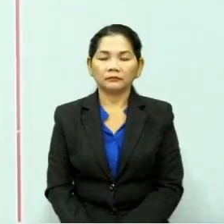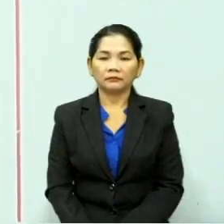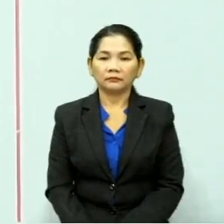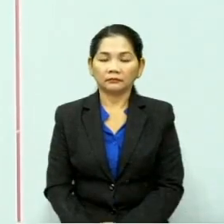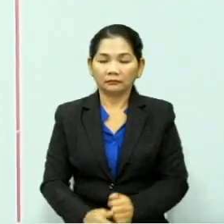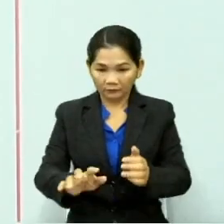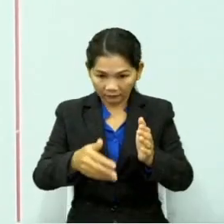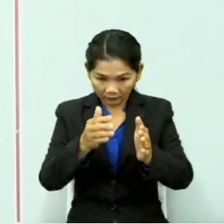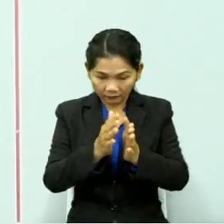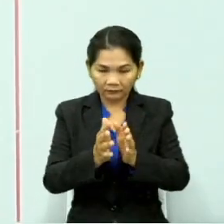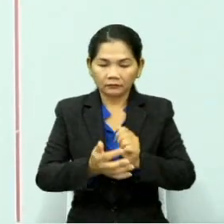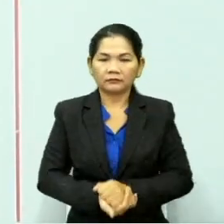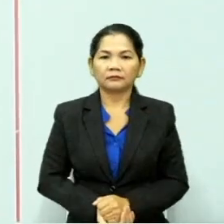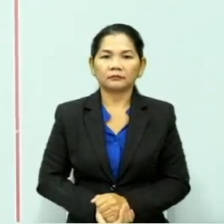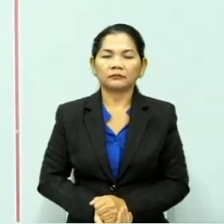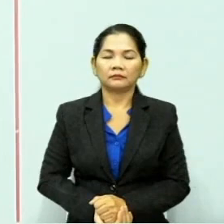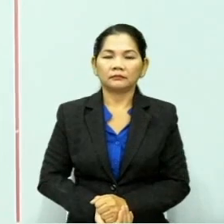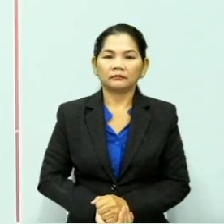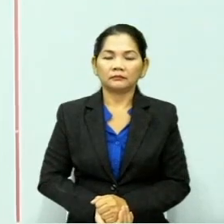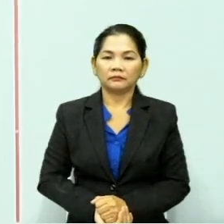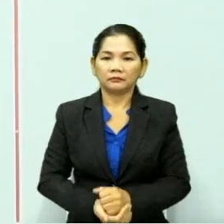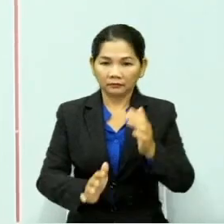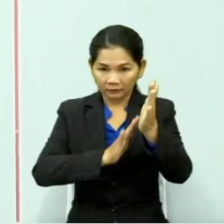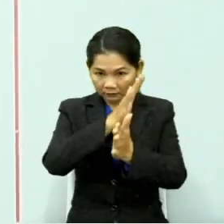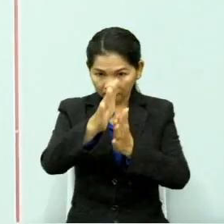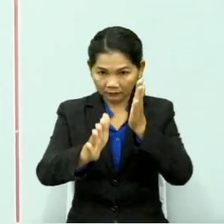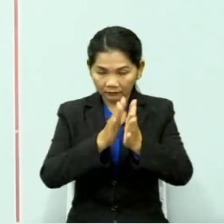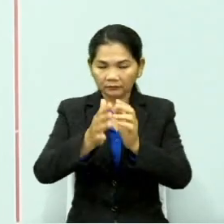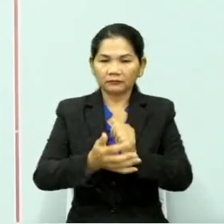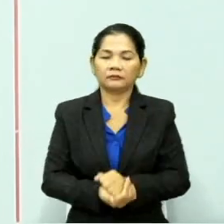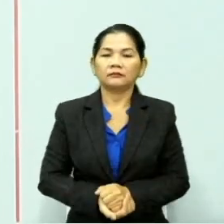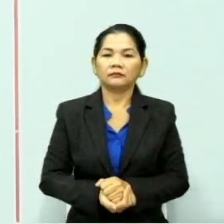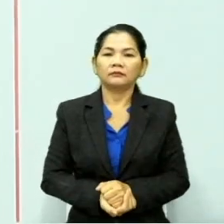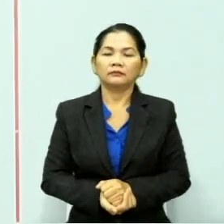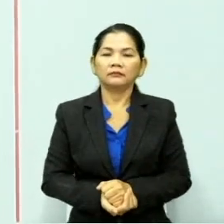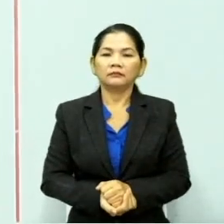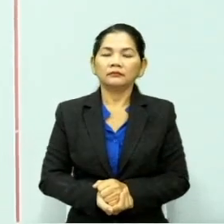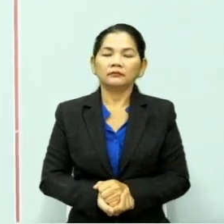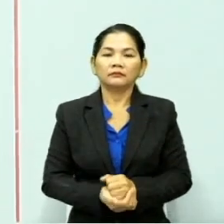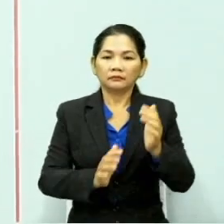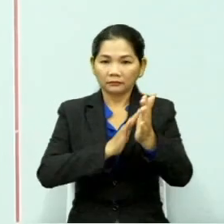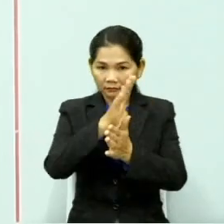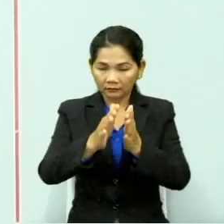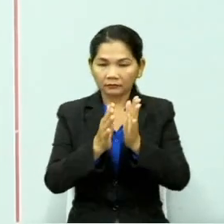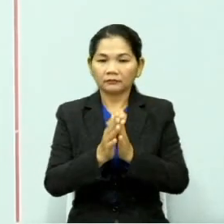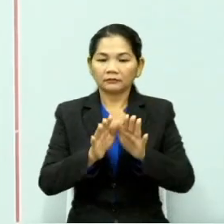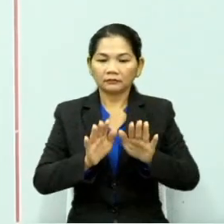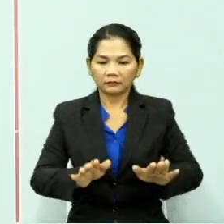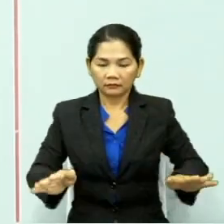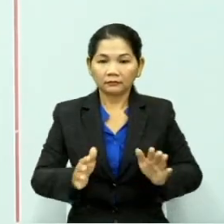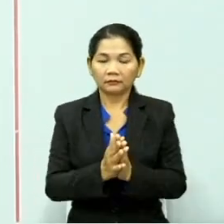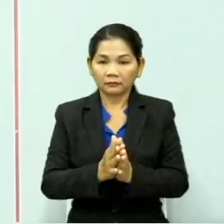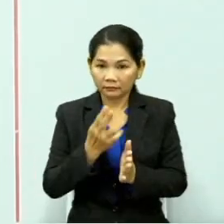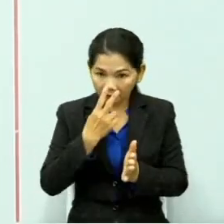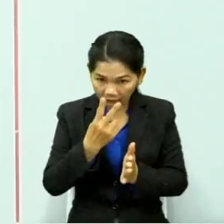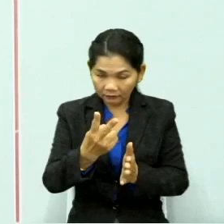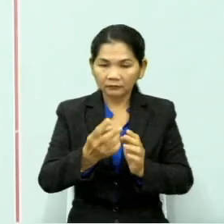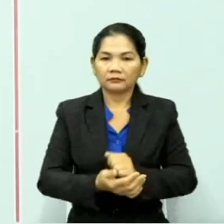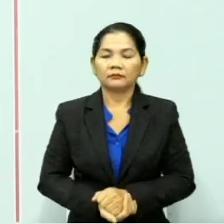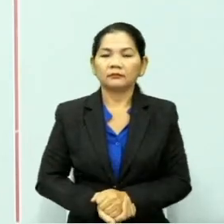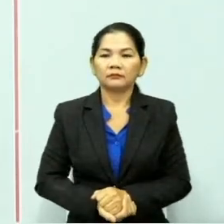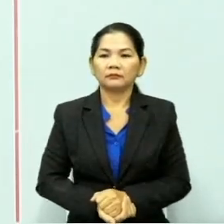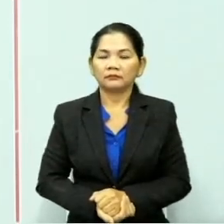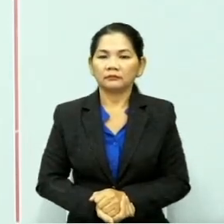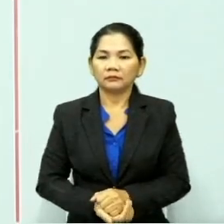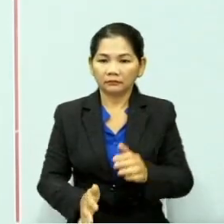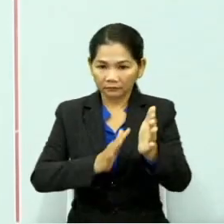Chà ạ con thằng ạ khăn ý lỡ, chà nhạc rưu nâng an ạ tập bật. Chà rồi bà dưỡng cha ao con được ăn cái sắt đạp sơn là con á,